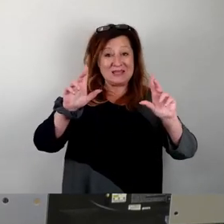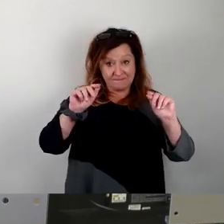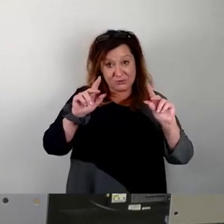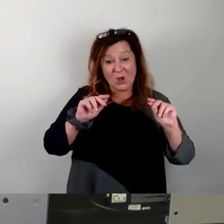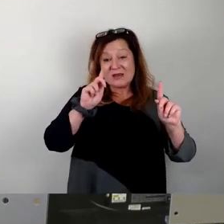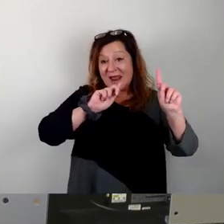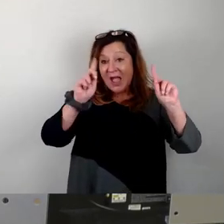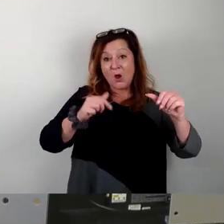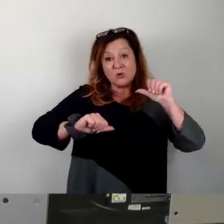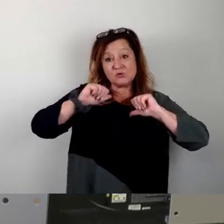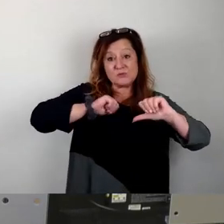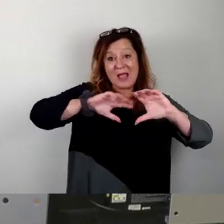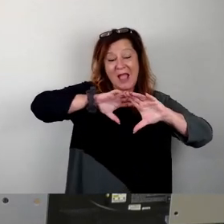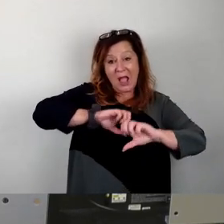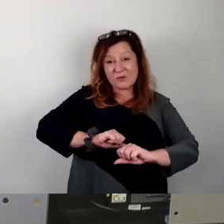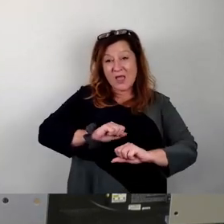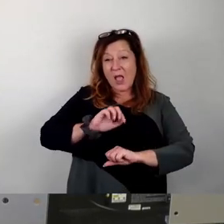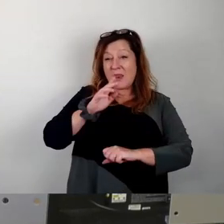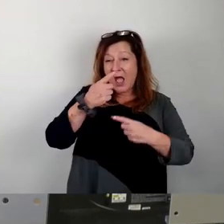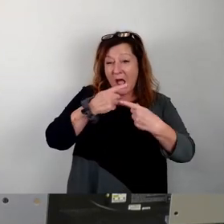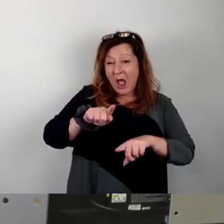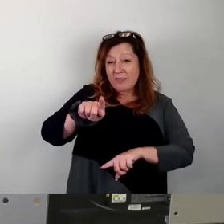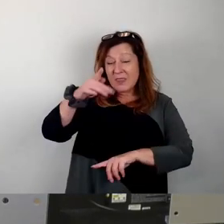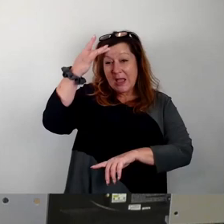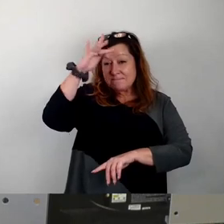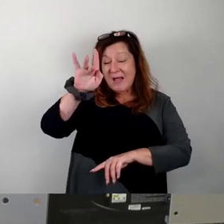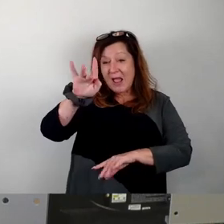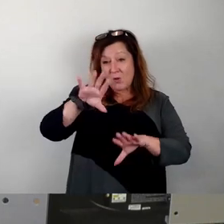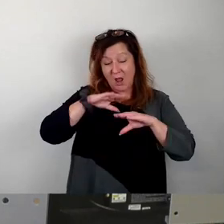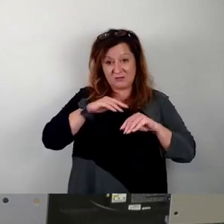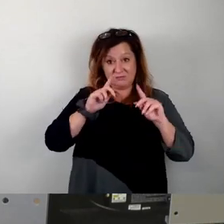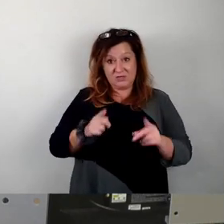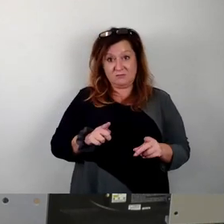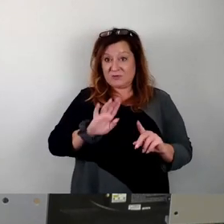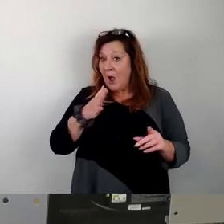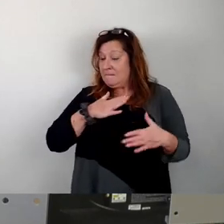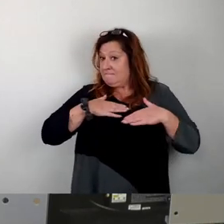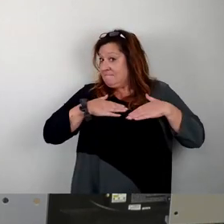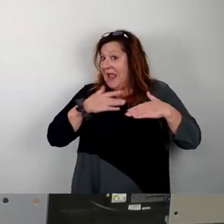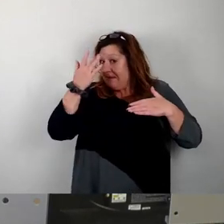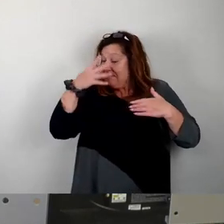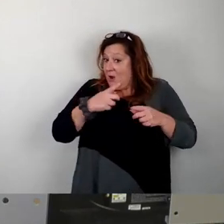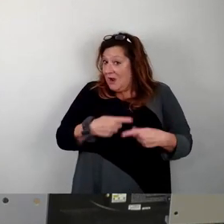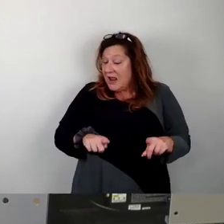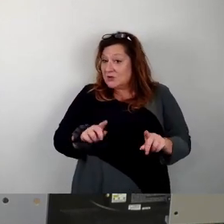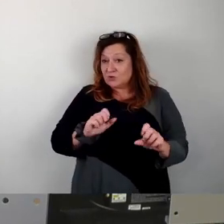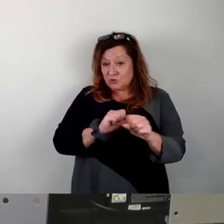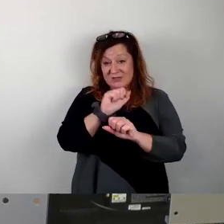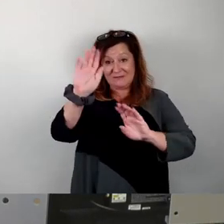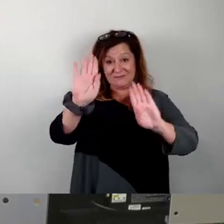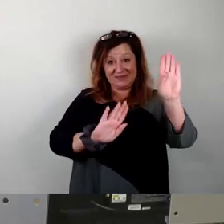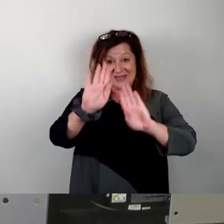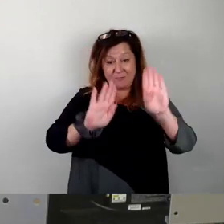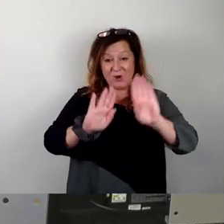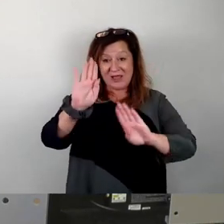die Meinung anderer zu akzeptieren, auch wenn man diese nicht teilt. Demokratie lebt von der